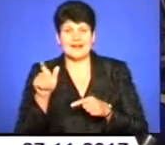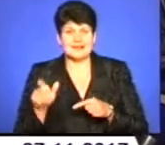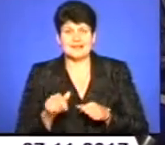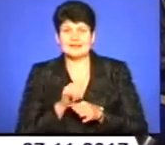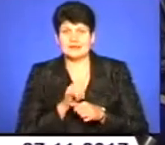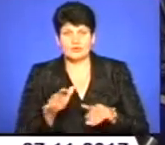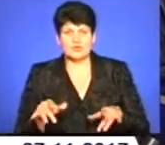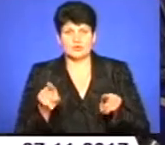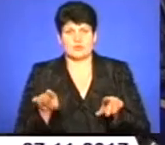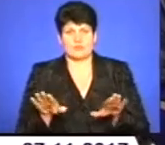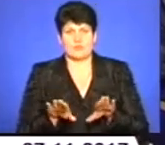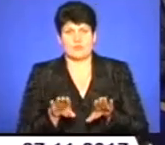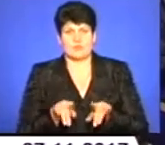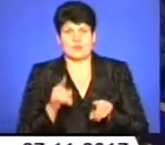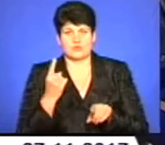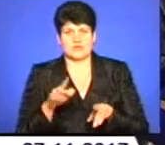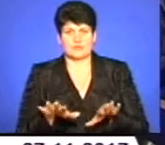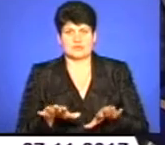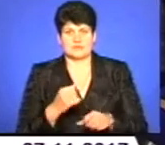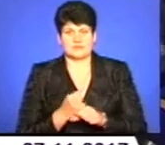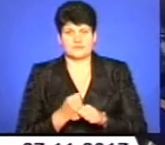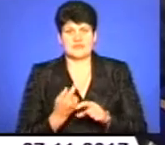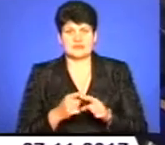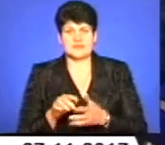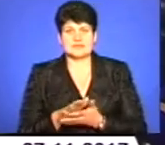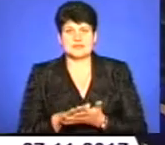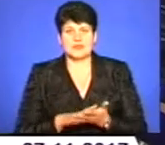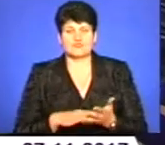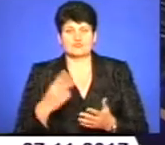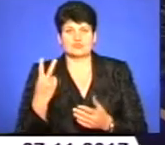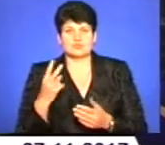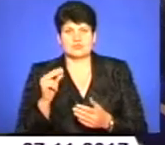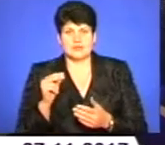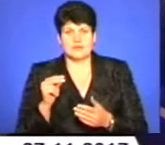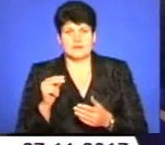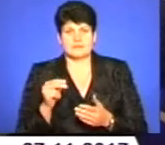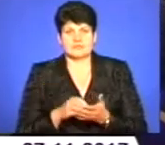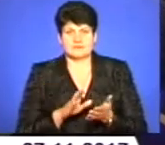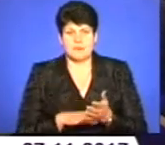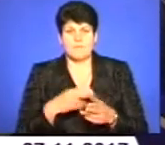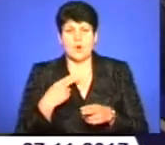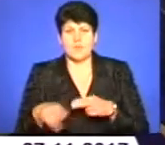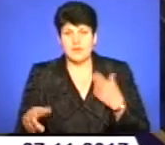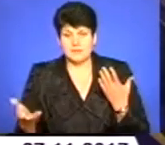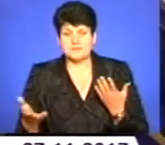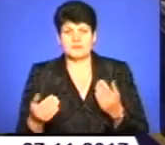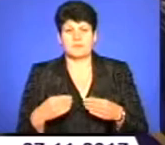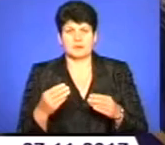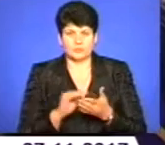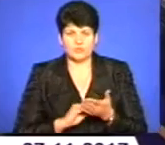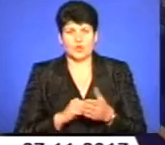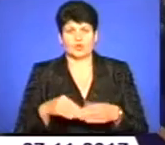одній і тій самій посаді працювати. Ця заява, що 2 числа ми реєстрували, пропадає. Ми на конкурсі даємо повторно,